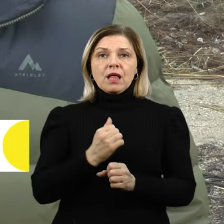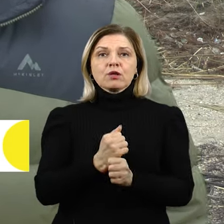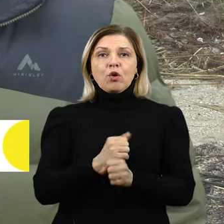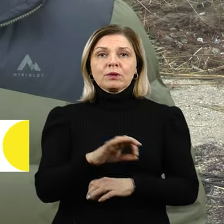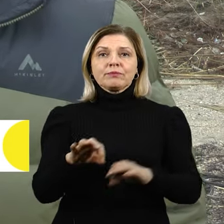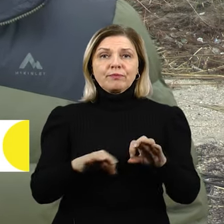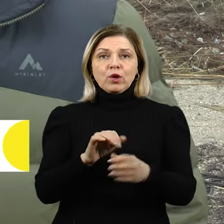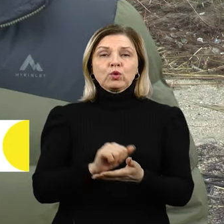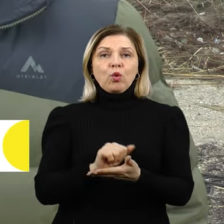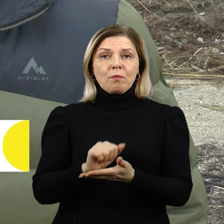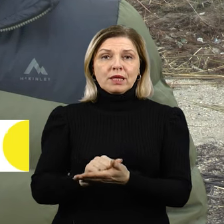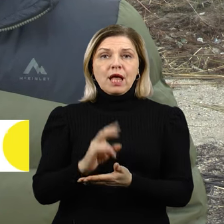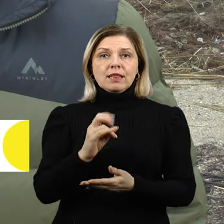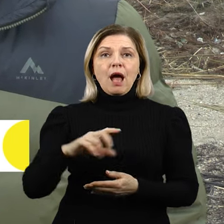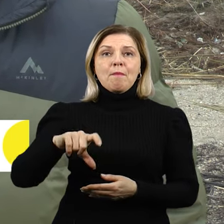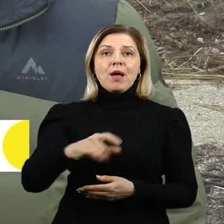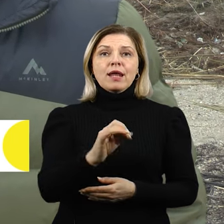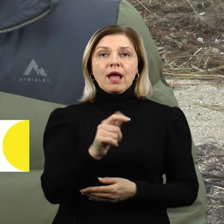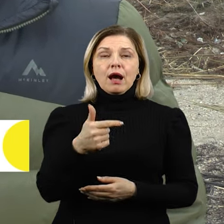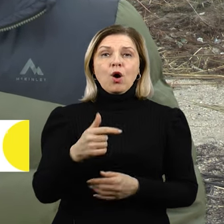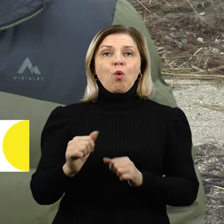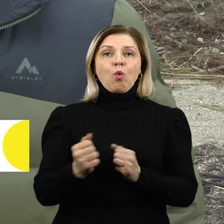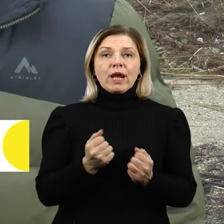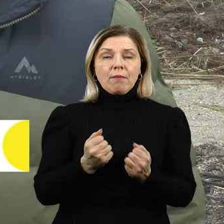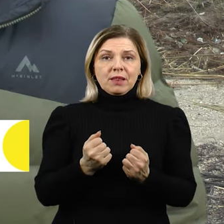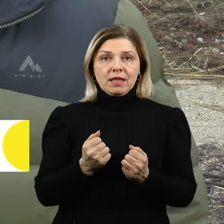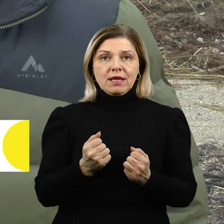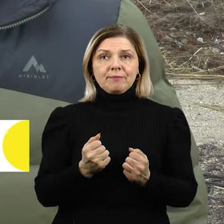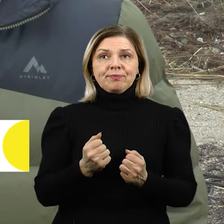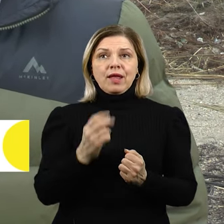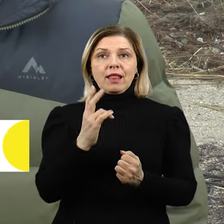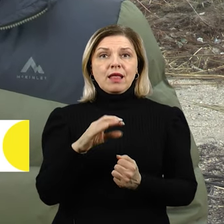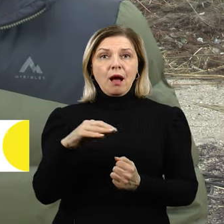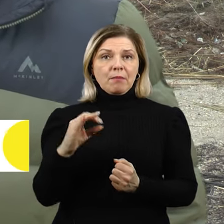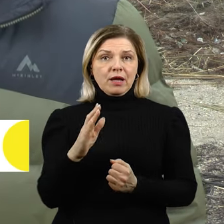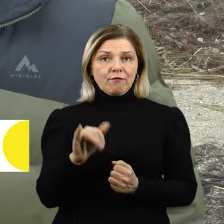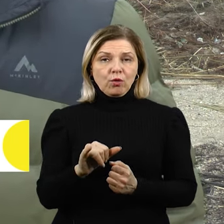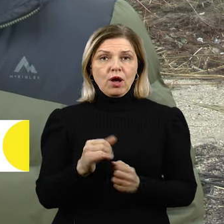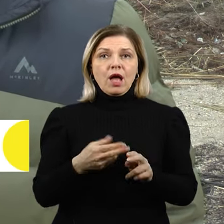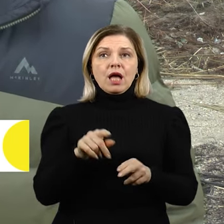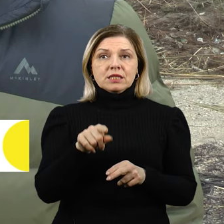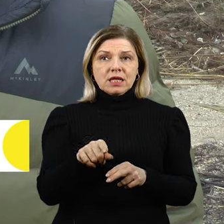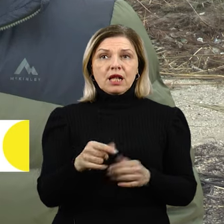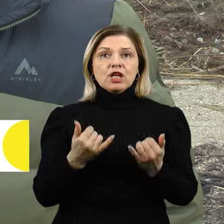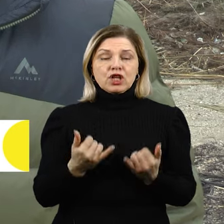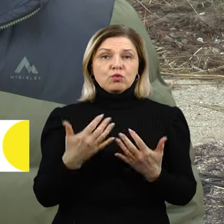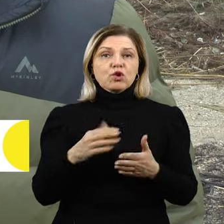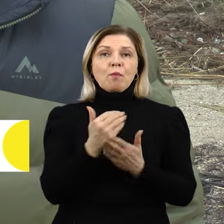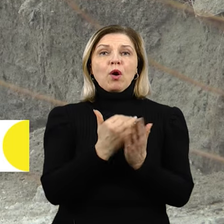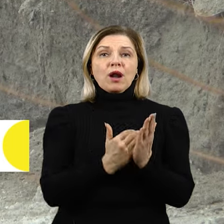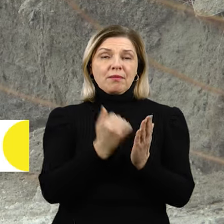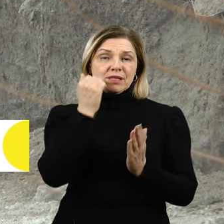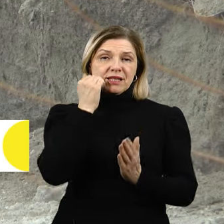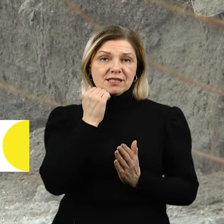документація на берегоукріплення 750 метрів намиву. Вона, звичайно, зараз застаріла.